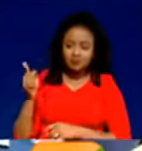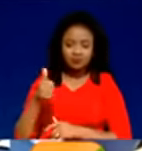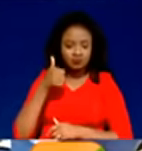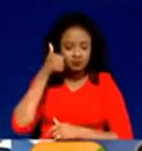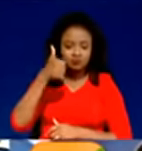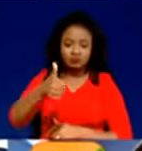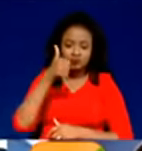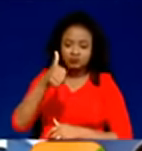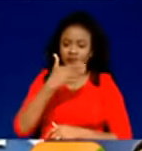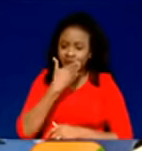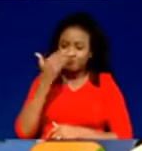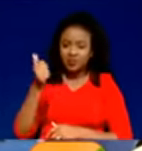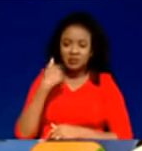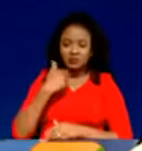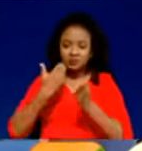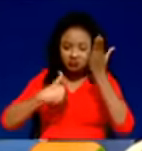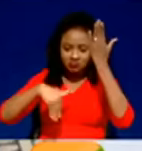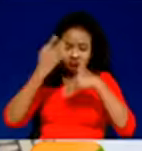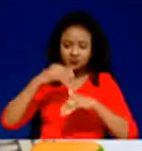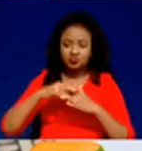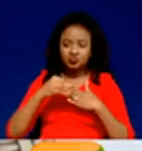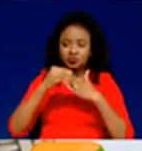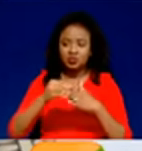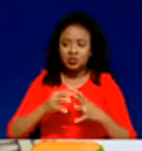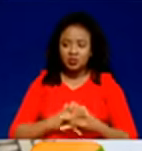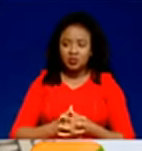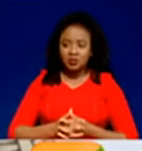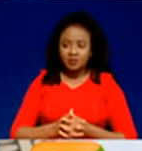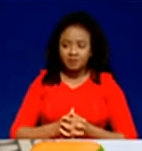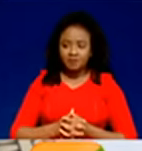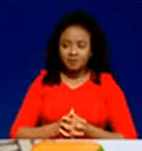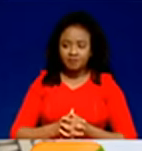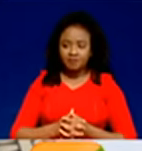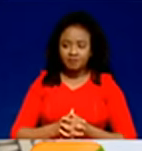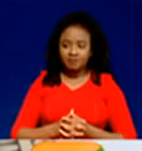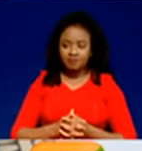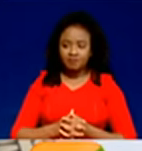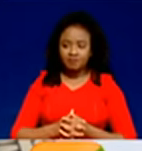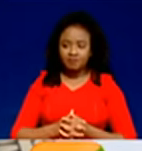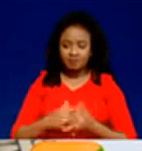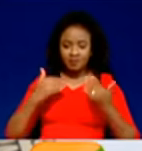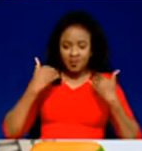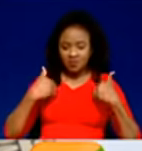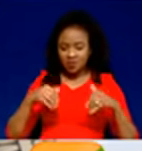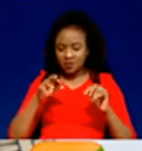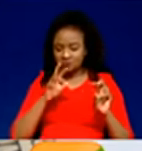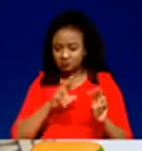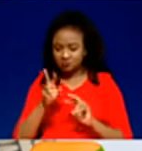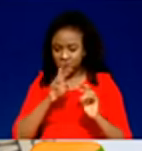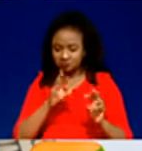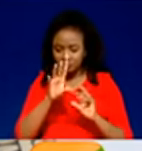bora zaidi kuchukua wadhifa huo. I assessed your